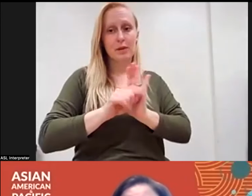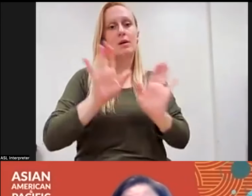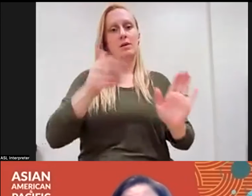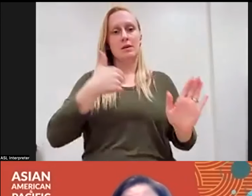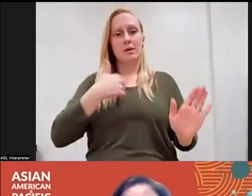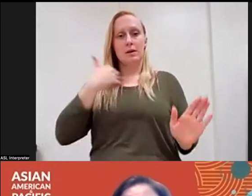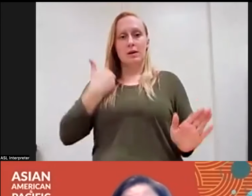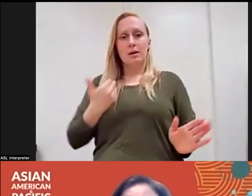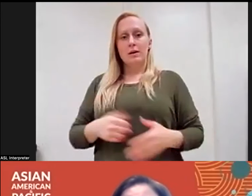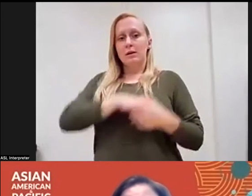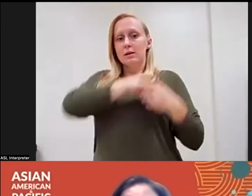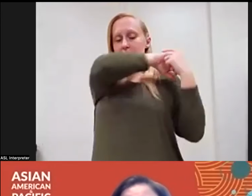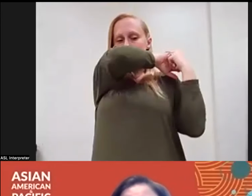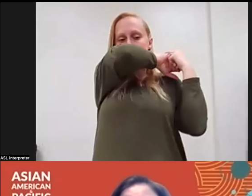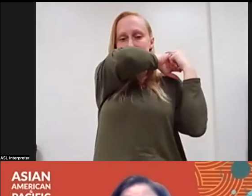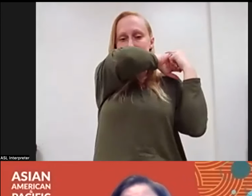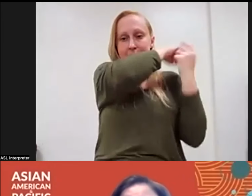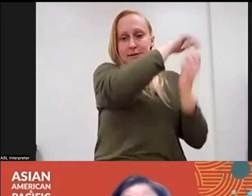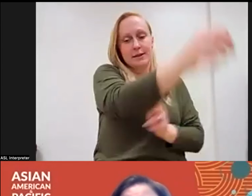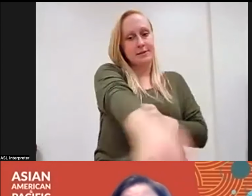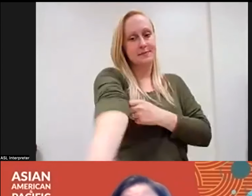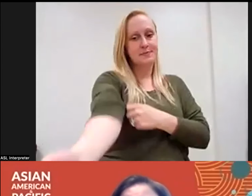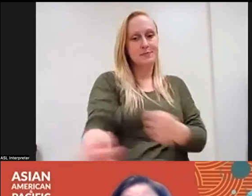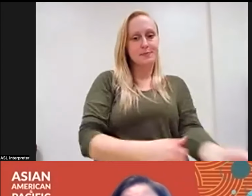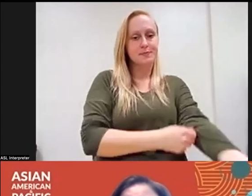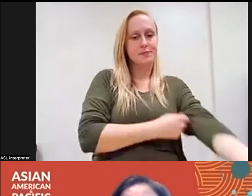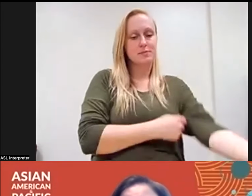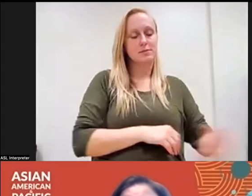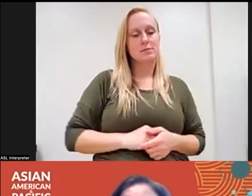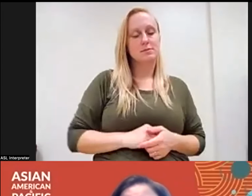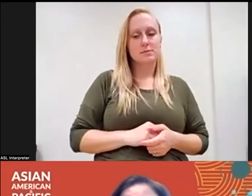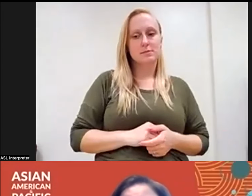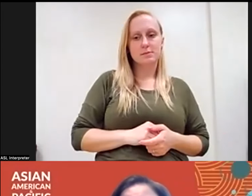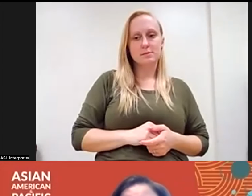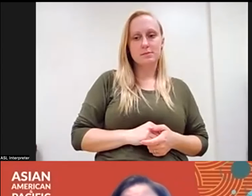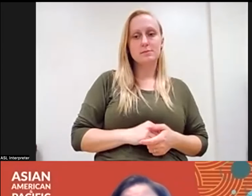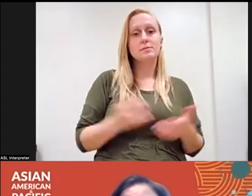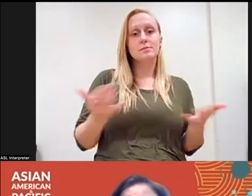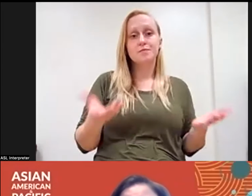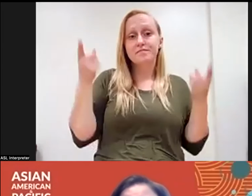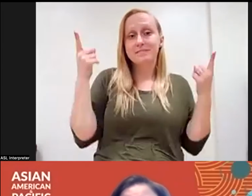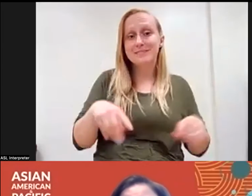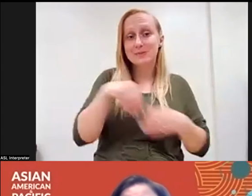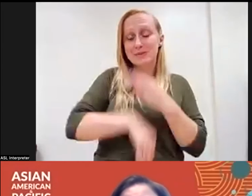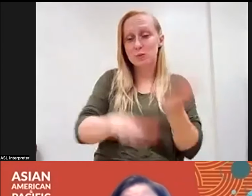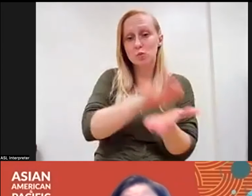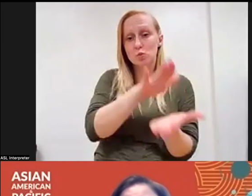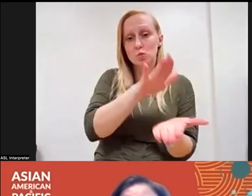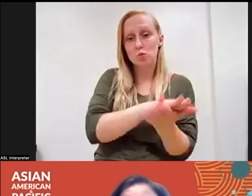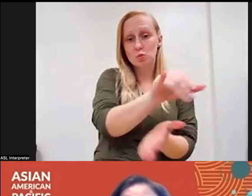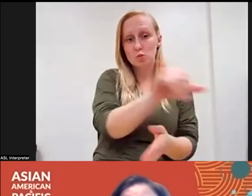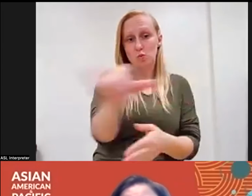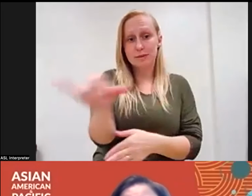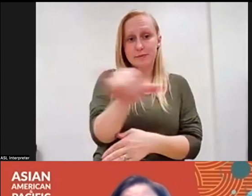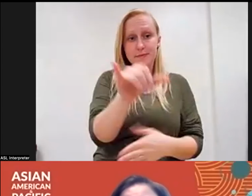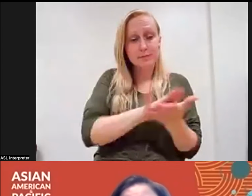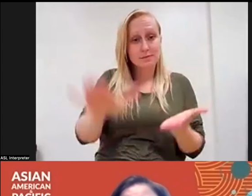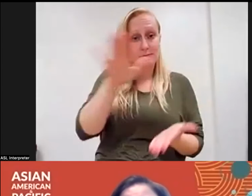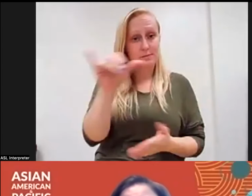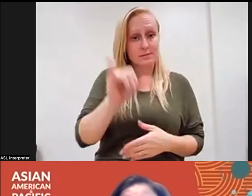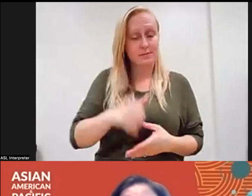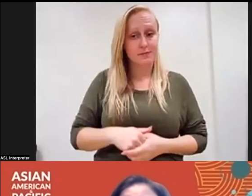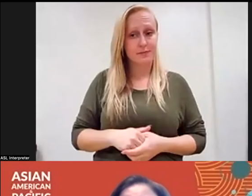نتيجة إيجابية سيقول ثقافات السكان الأصليين أني فعلت ذلك أو إذا كانت النتيجة سلبية سوف